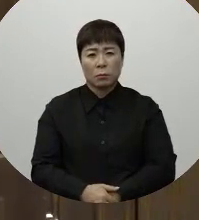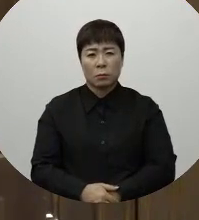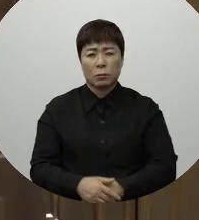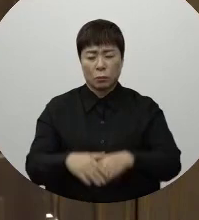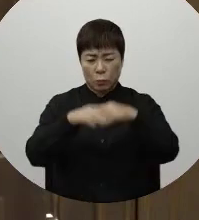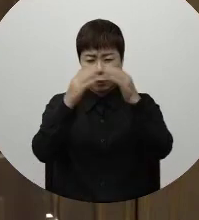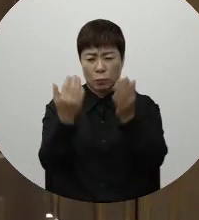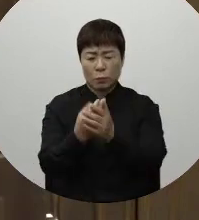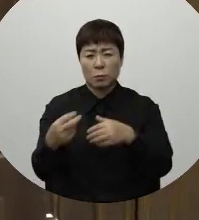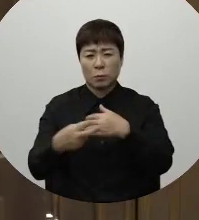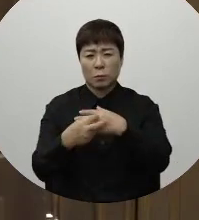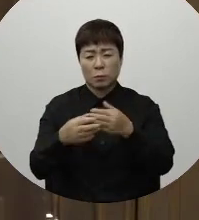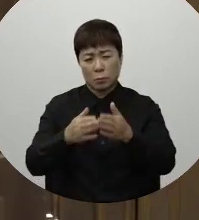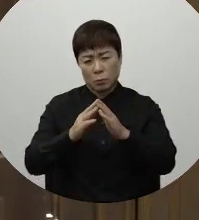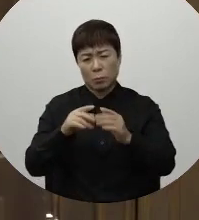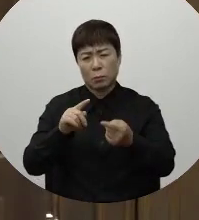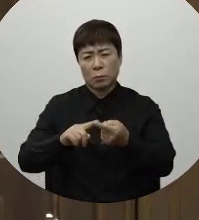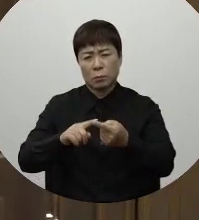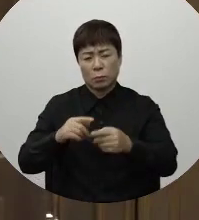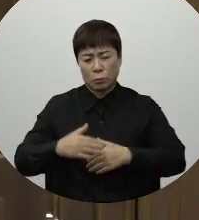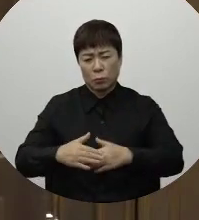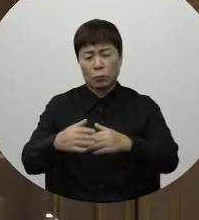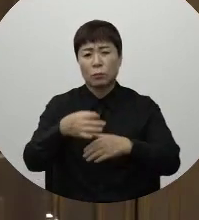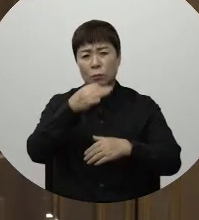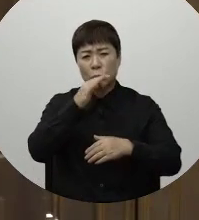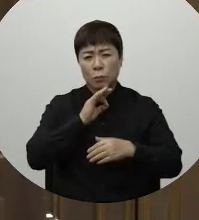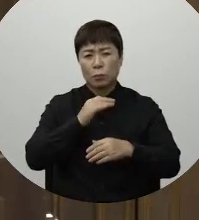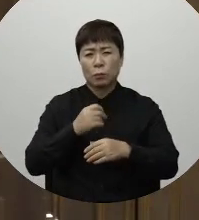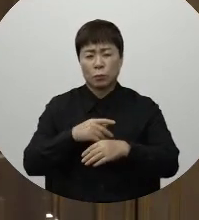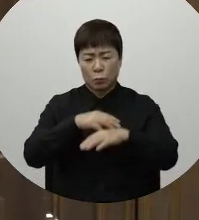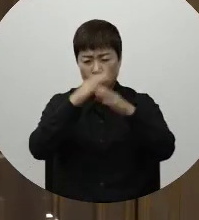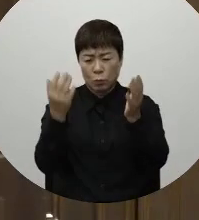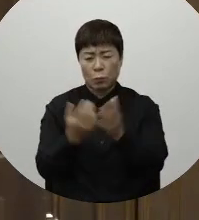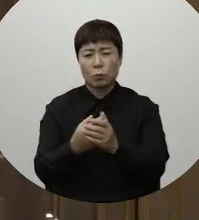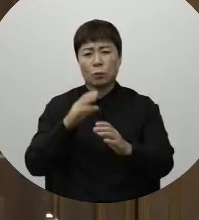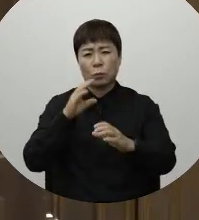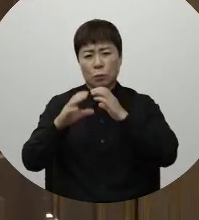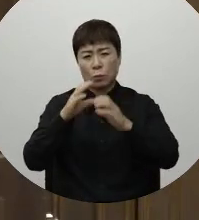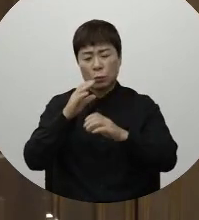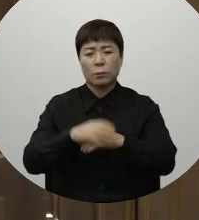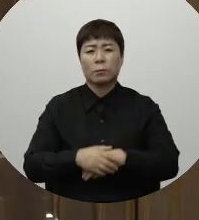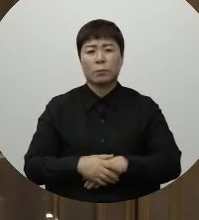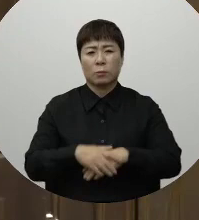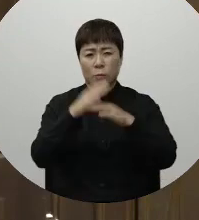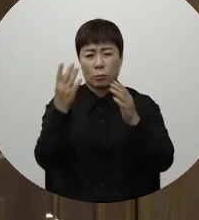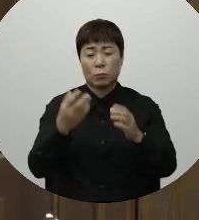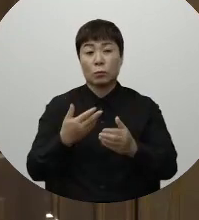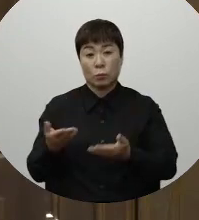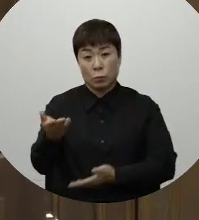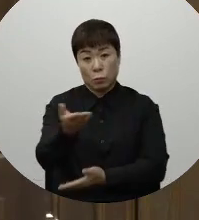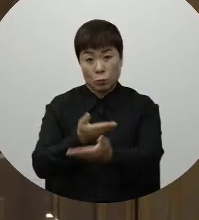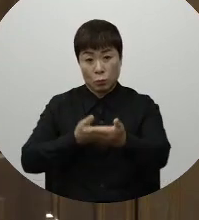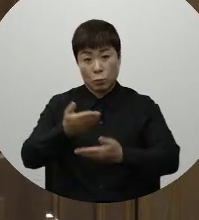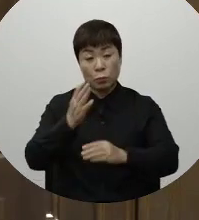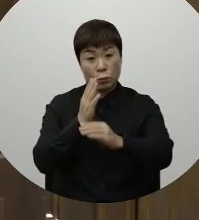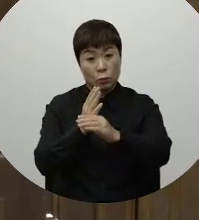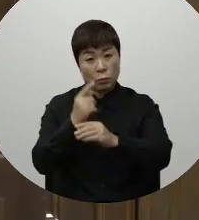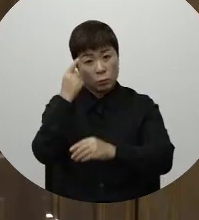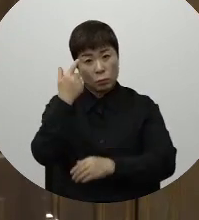상급종합병원 유치 진행 과정 및 추진 성과를 시의회와 좀 더 소통하며 지속적으로 공유하고 있습니까?